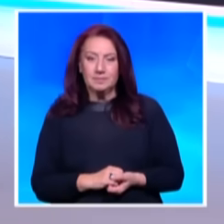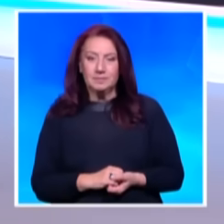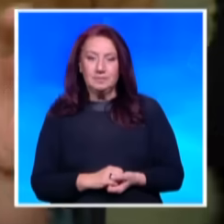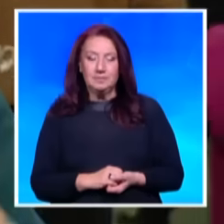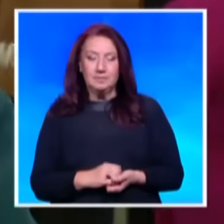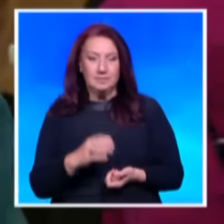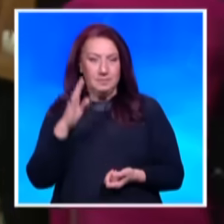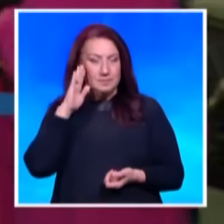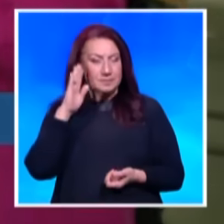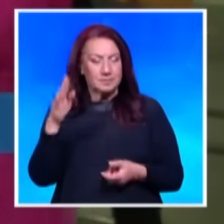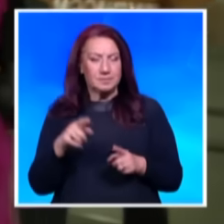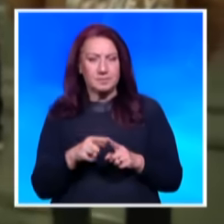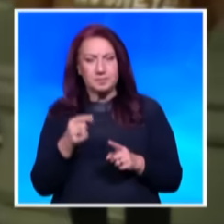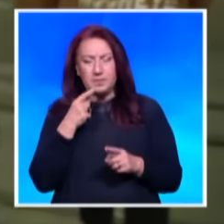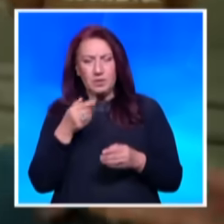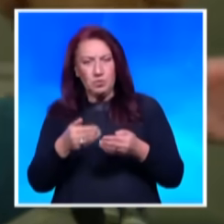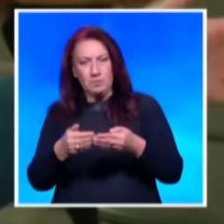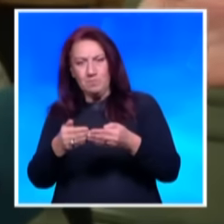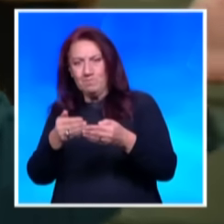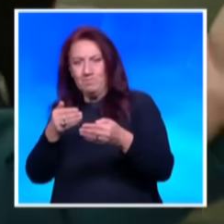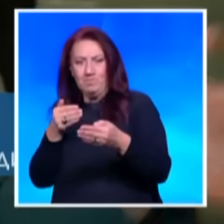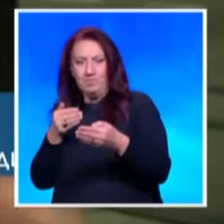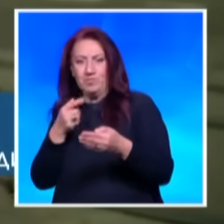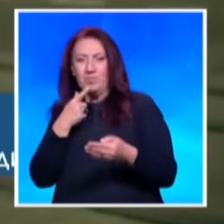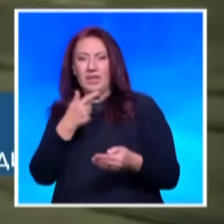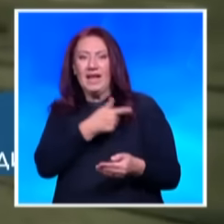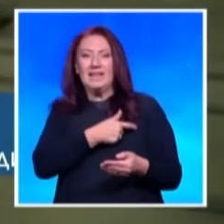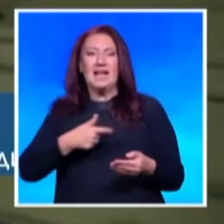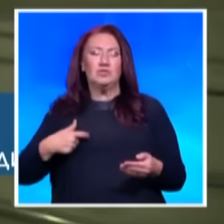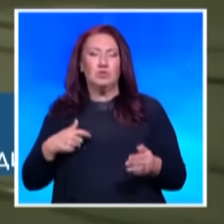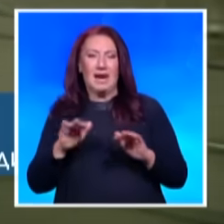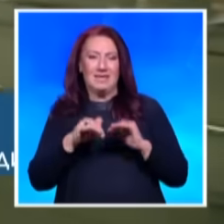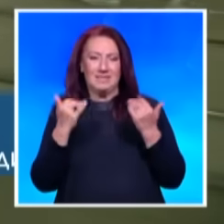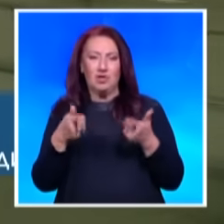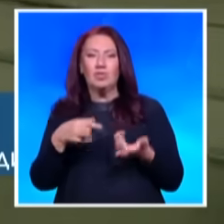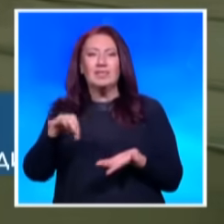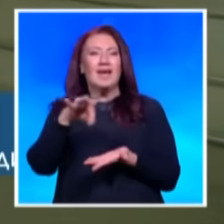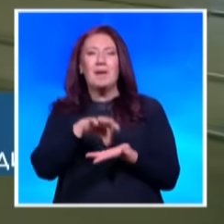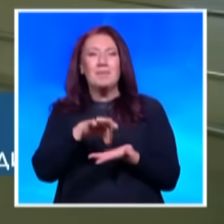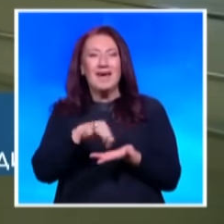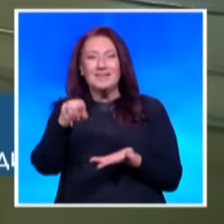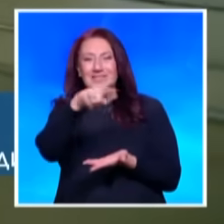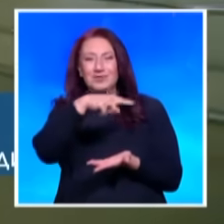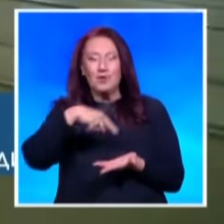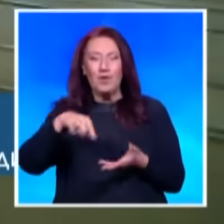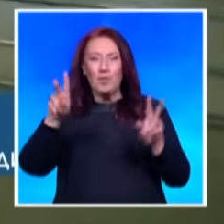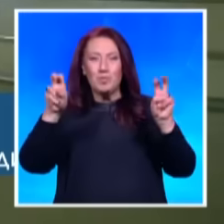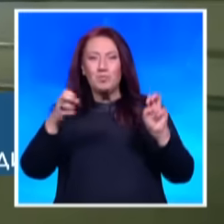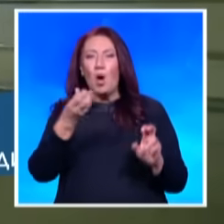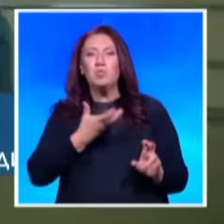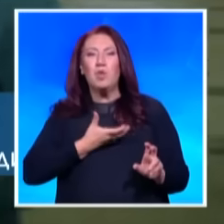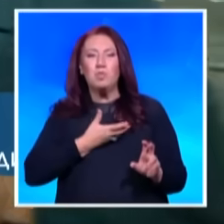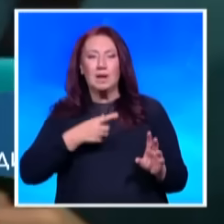Здравейте отново. Малко се поудалечих от националния стадион. Намирам се на емблематичното място за София Попа. Виждате зад мен запалени контейнери,